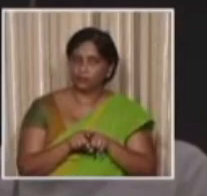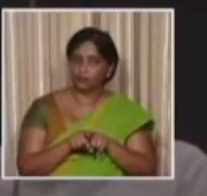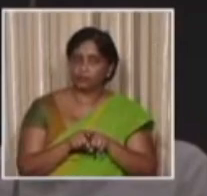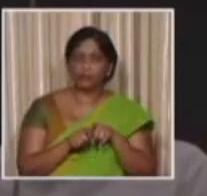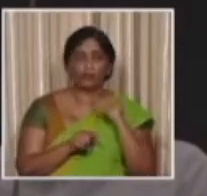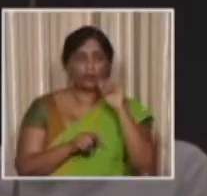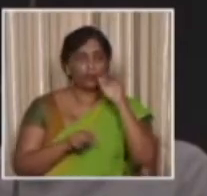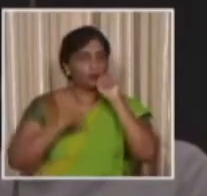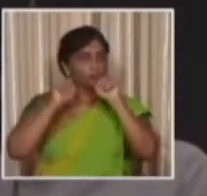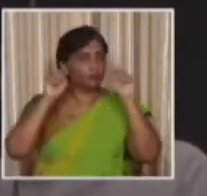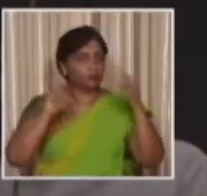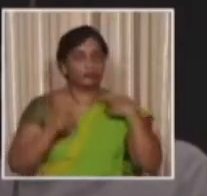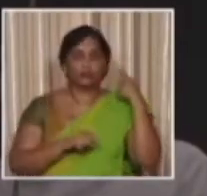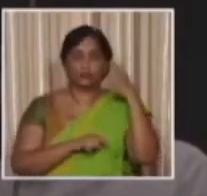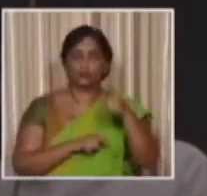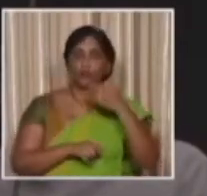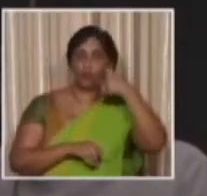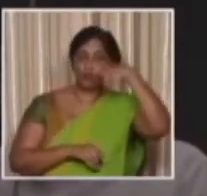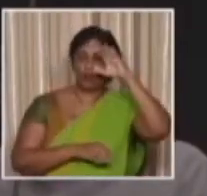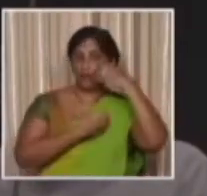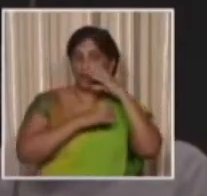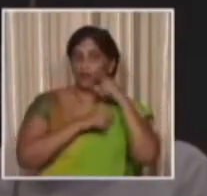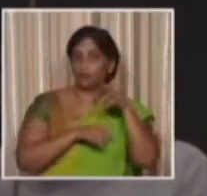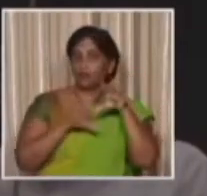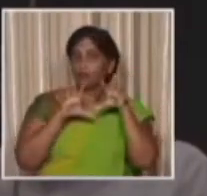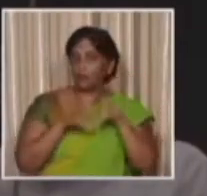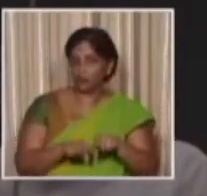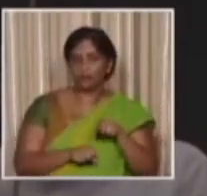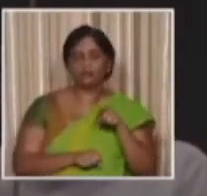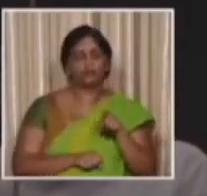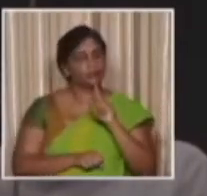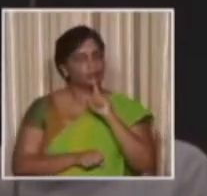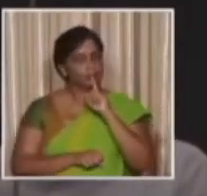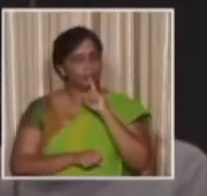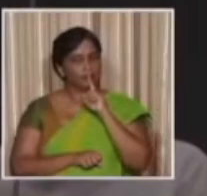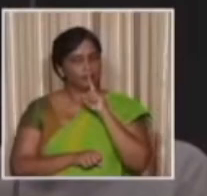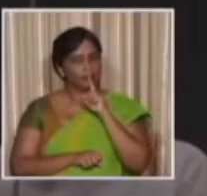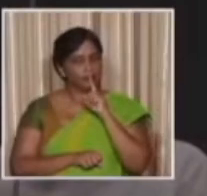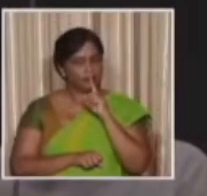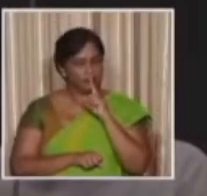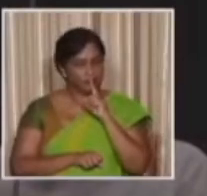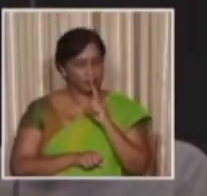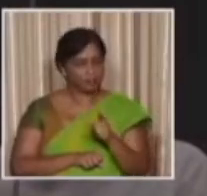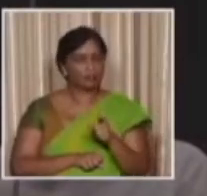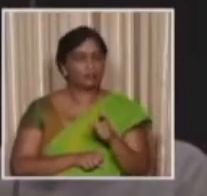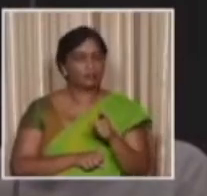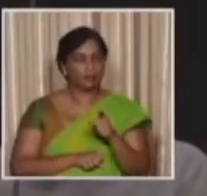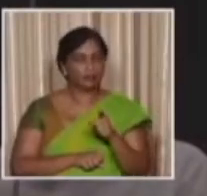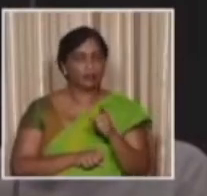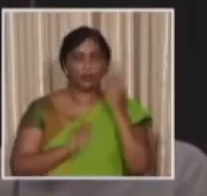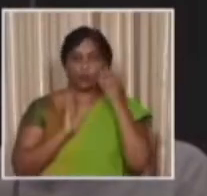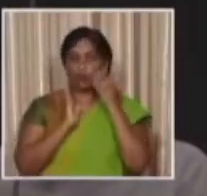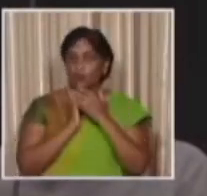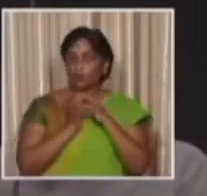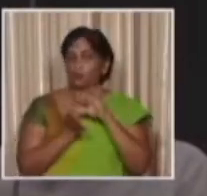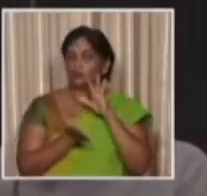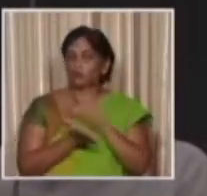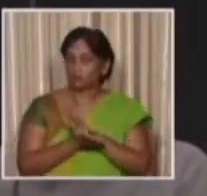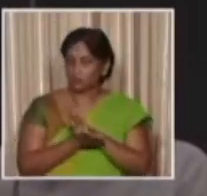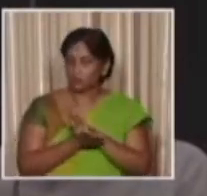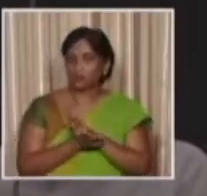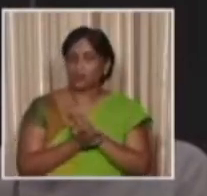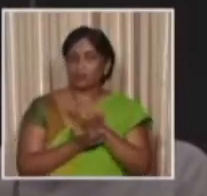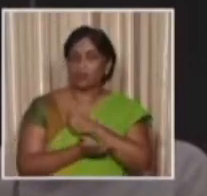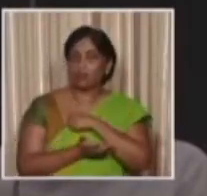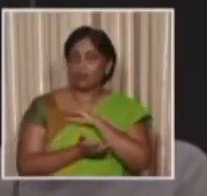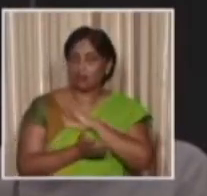காண்பித்து மக்களை குழப்புகின்ற நடவடிக்கைகளில் ஈடுபடுகின்றார் அண்மையில் கூட ஆத்திமுனை என்கின்ற ஒரு பிரதேசத்திலே இத்தகைய பிரச்சனை வருகிற போதும் பிரதேச